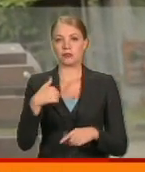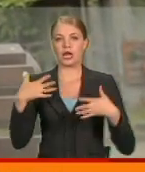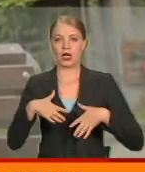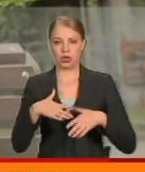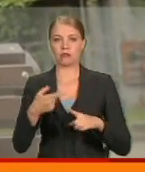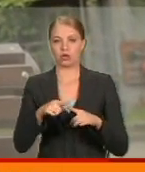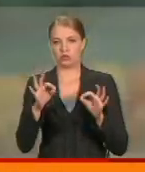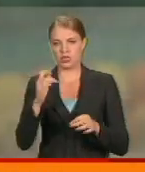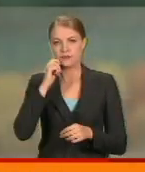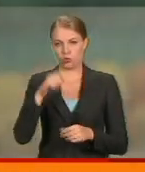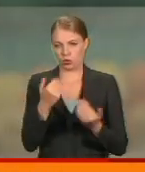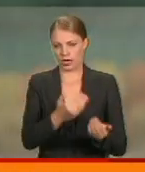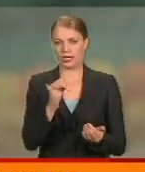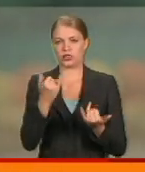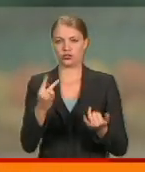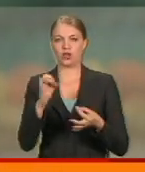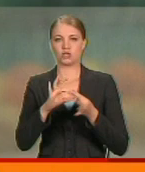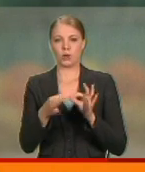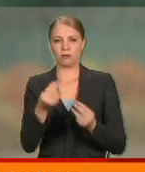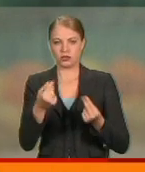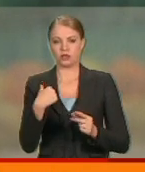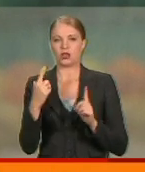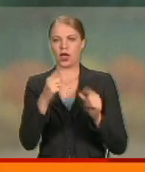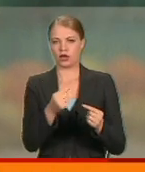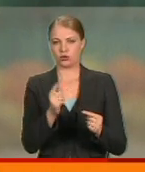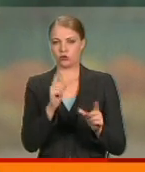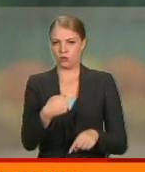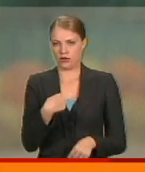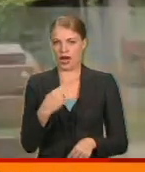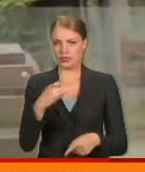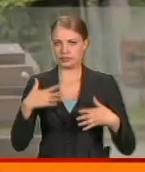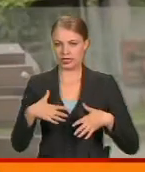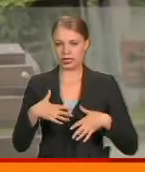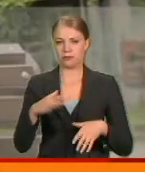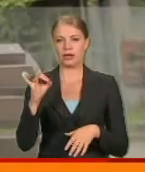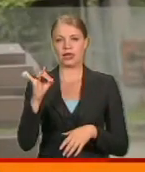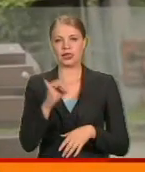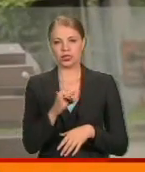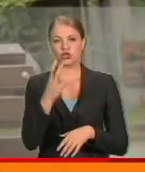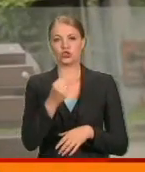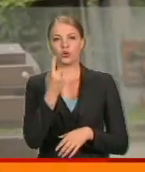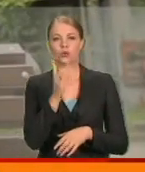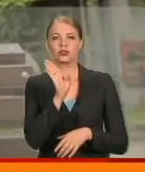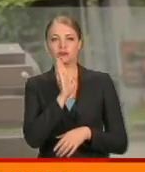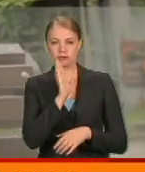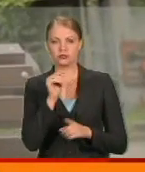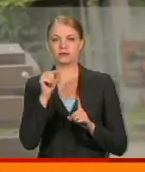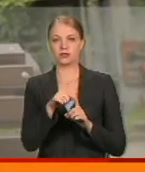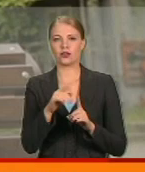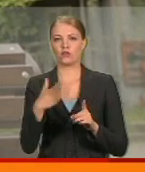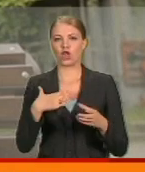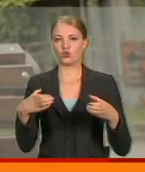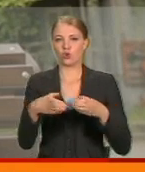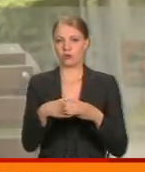это, естественно, Украина. И вот сейчас на Олимпийские игры еду, получается, я с Крыма. И еще одна девочка, она стоит у нас в